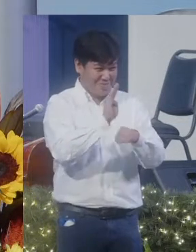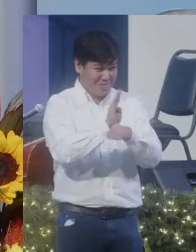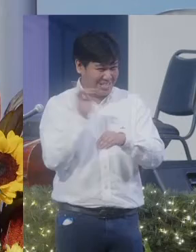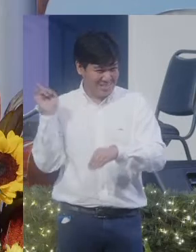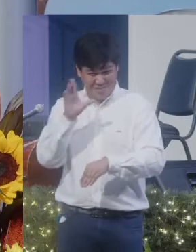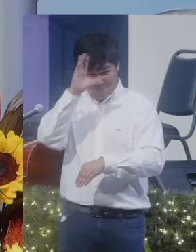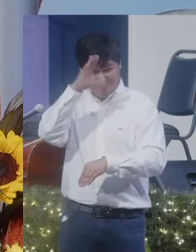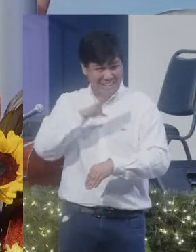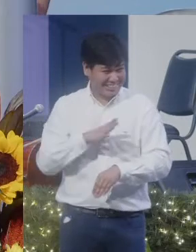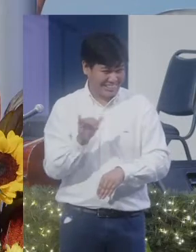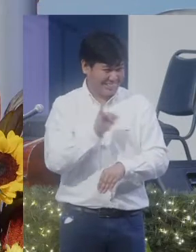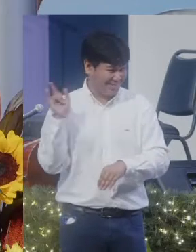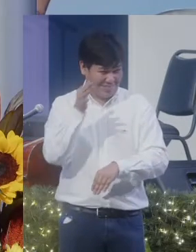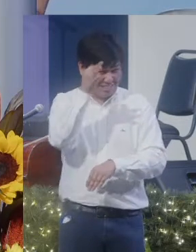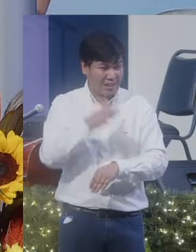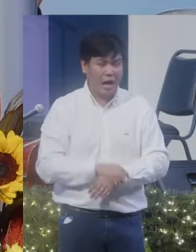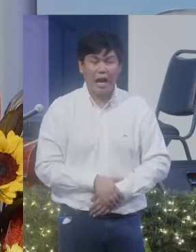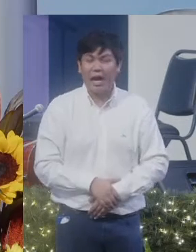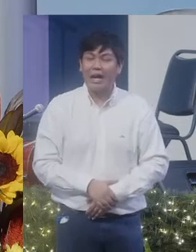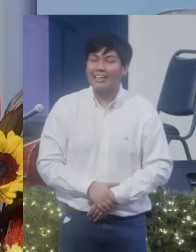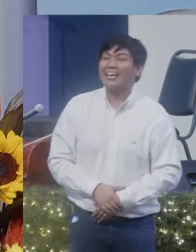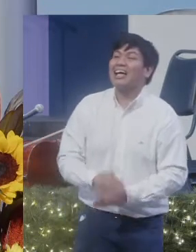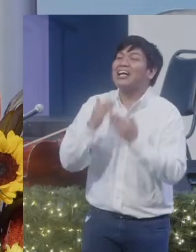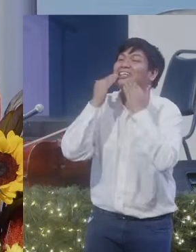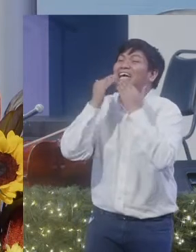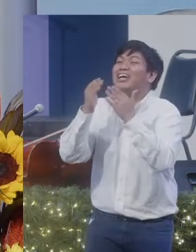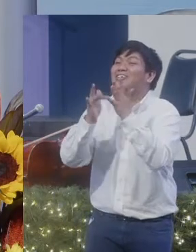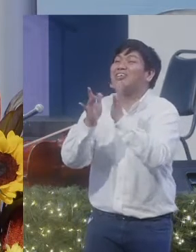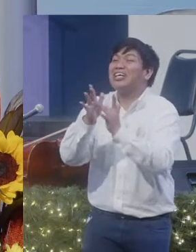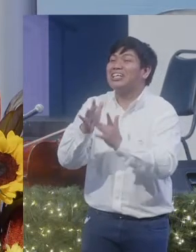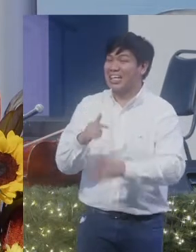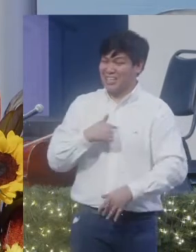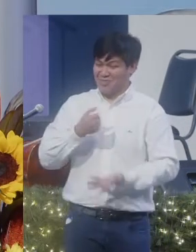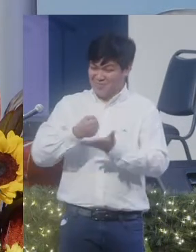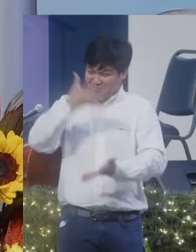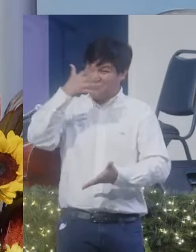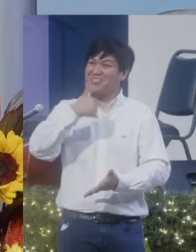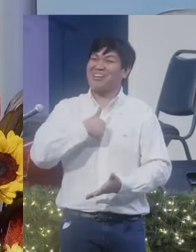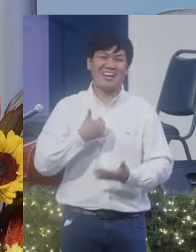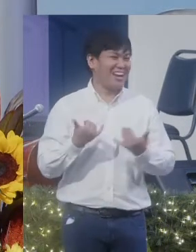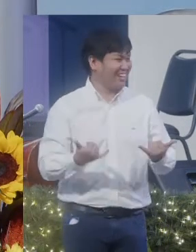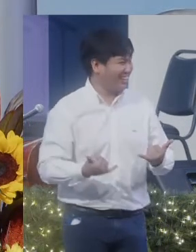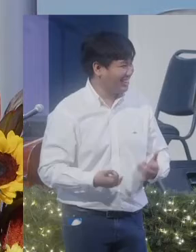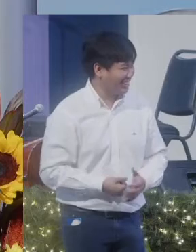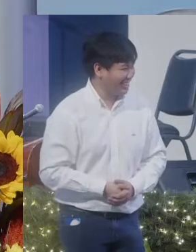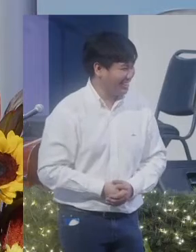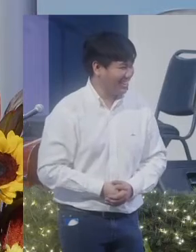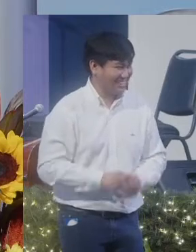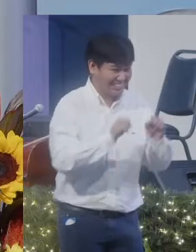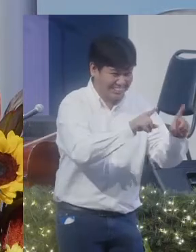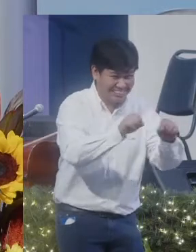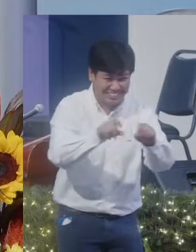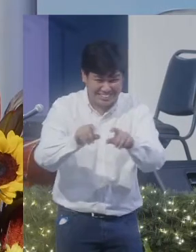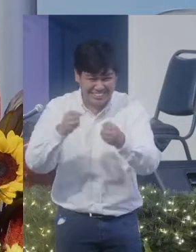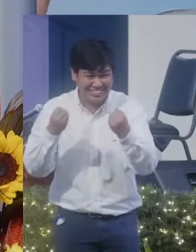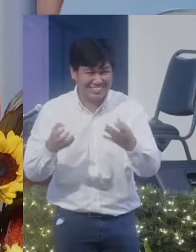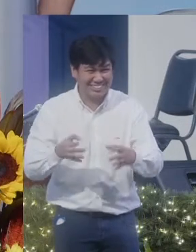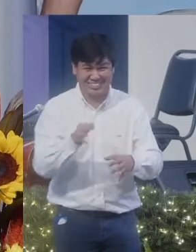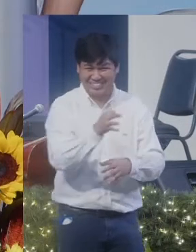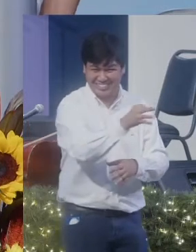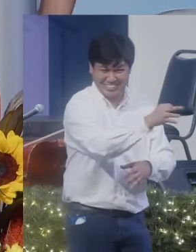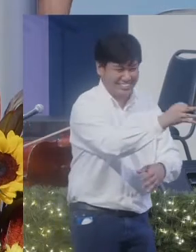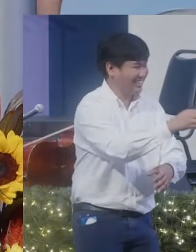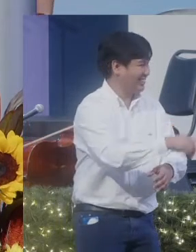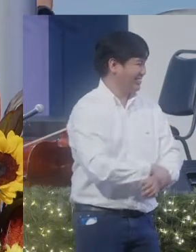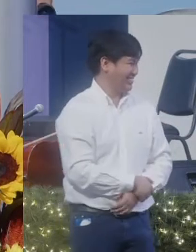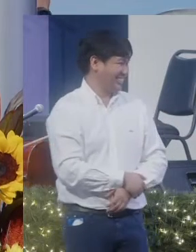Kung araw-araw natin gagawin ito, mabilis tayong yayaman nito. At pwede namin i-finance ang iyong ministeryo. Di